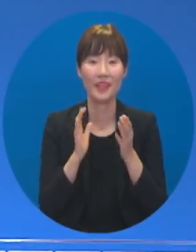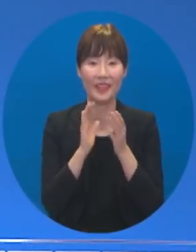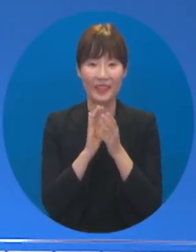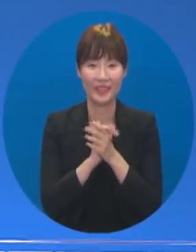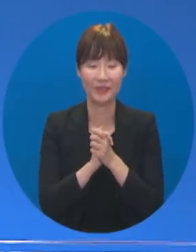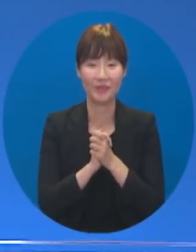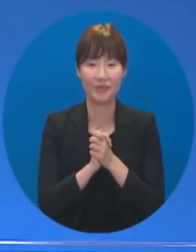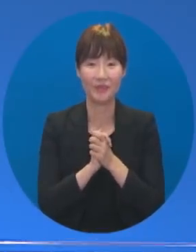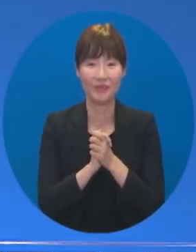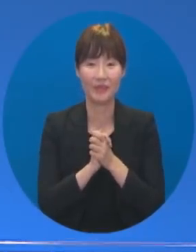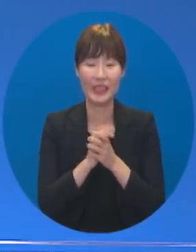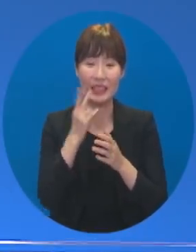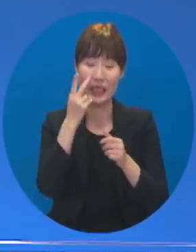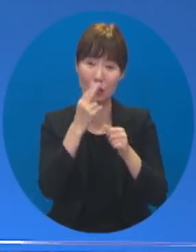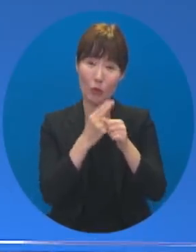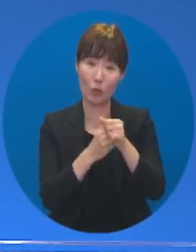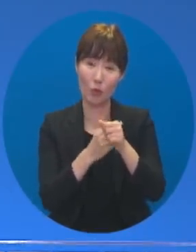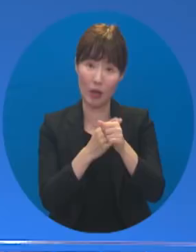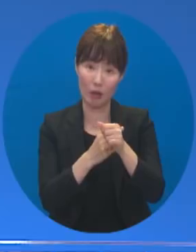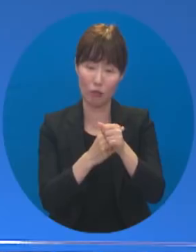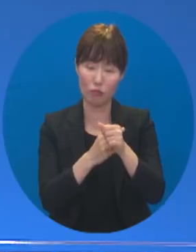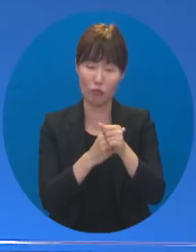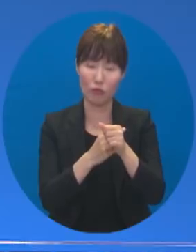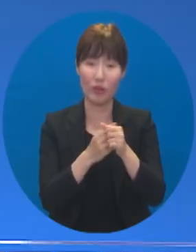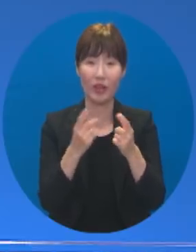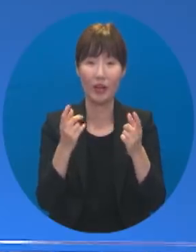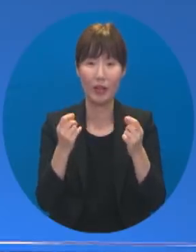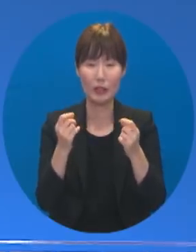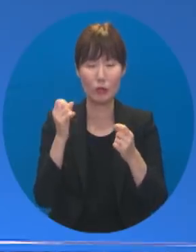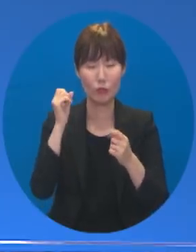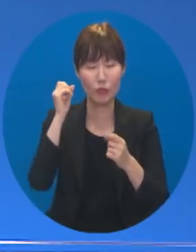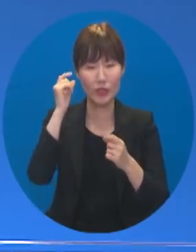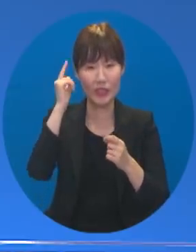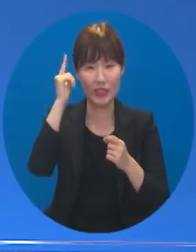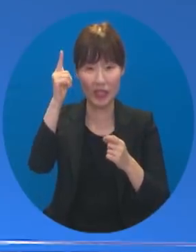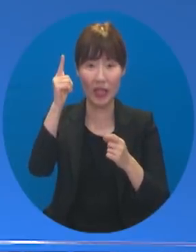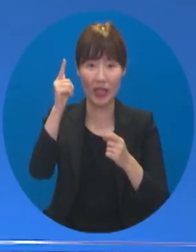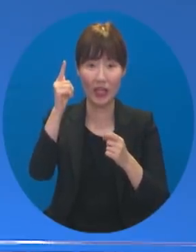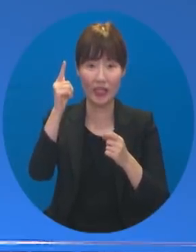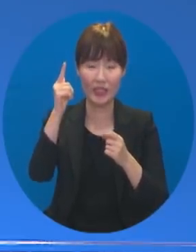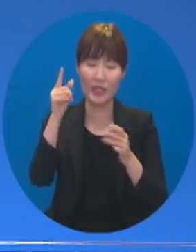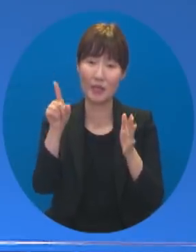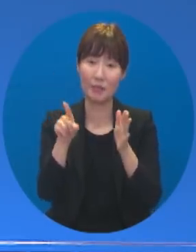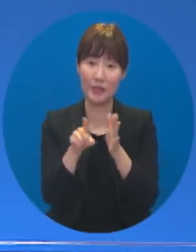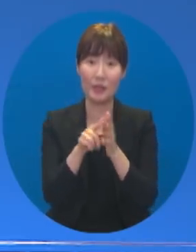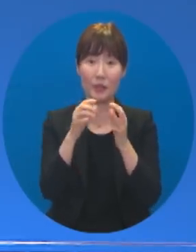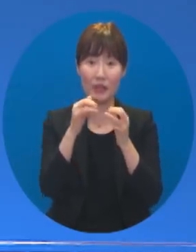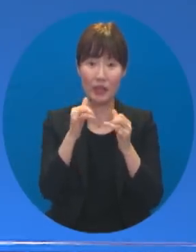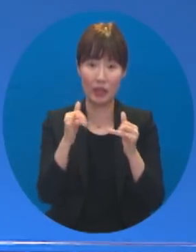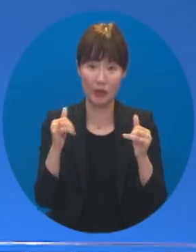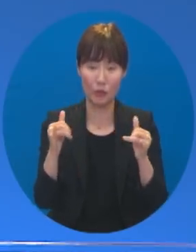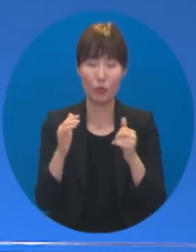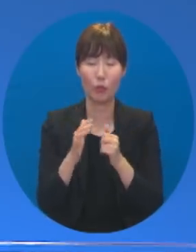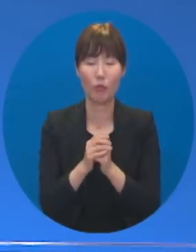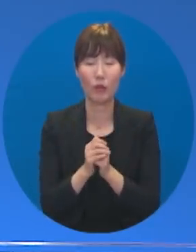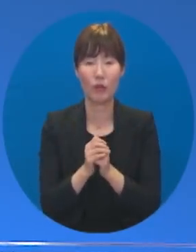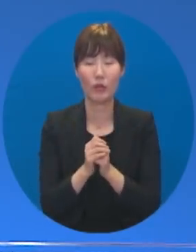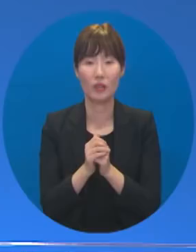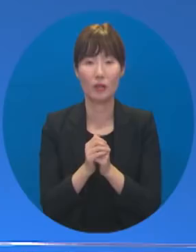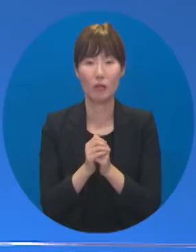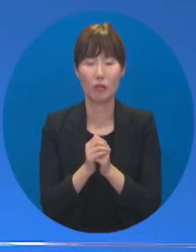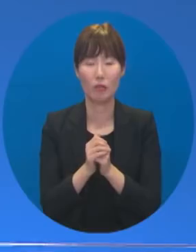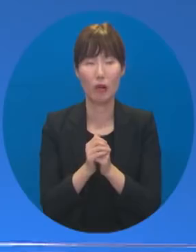사도 바울 같은 위대한 신앙인도 자신의 삶이 그리고 앞에 일들이